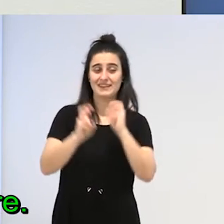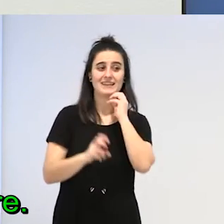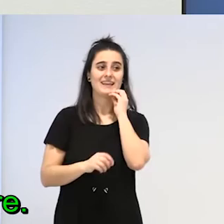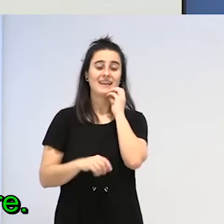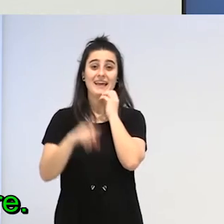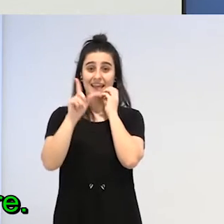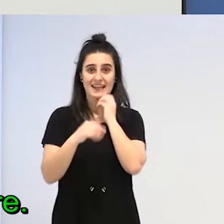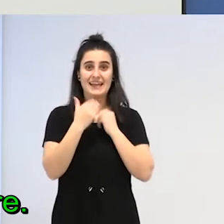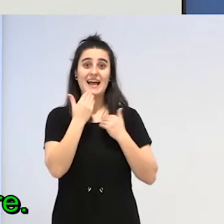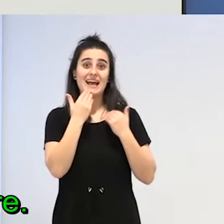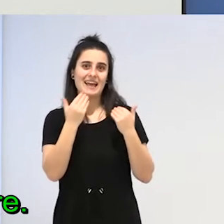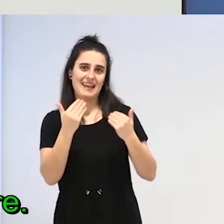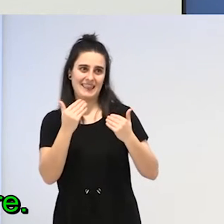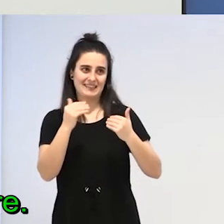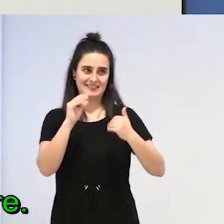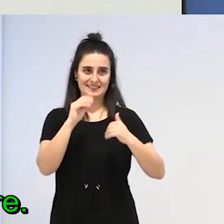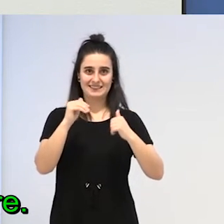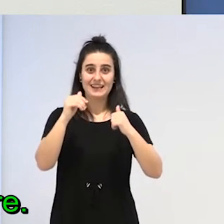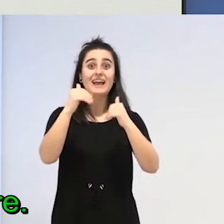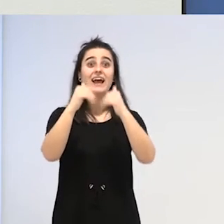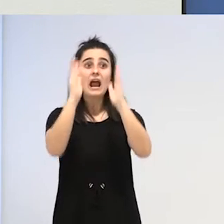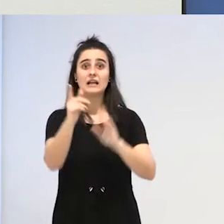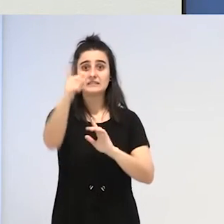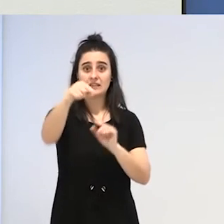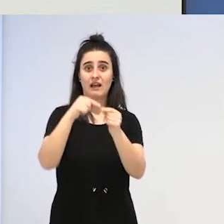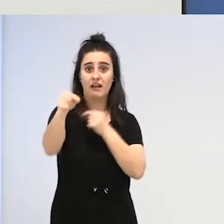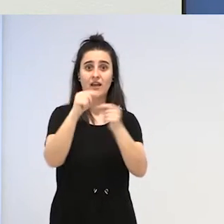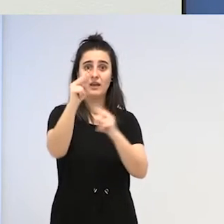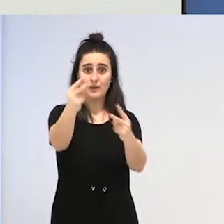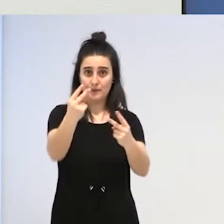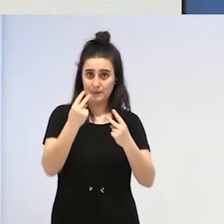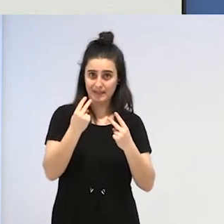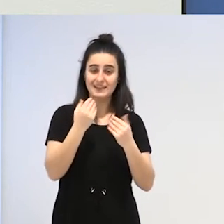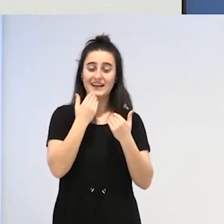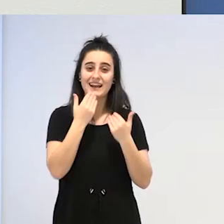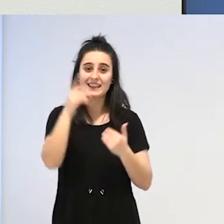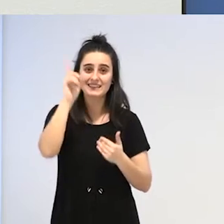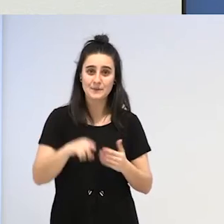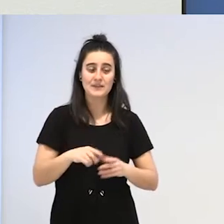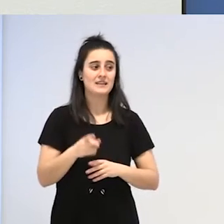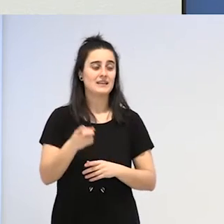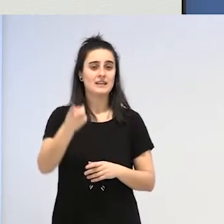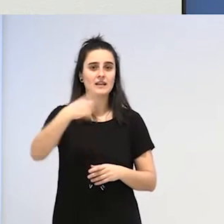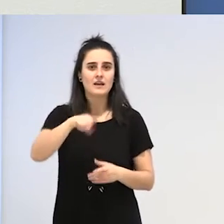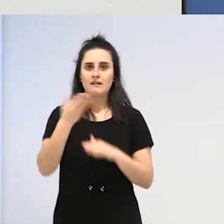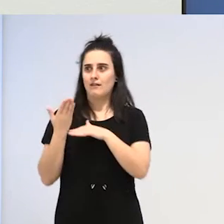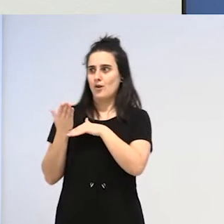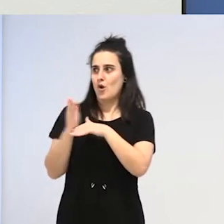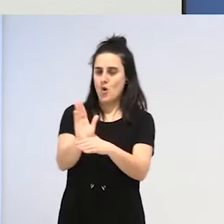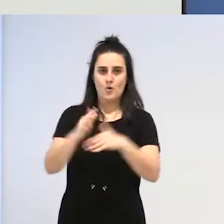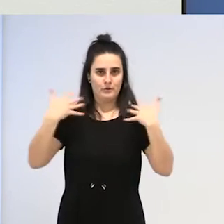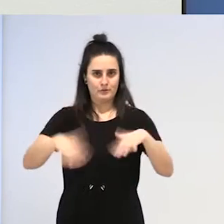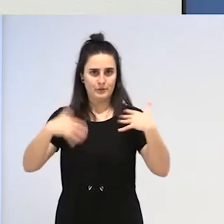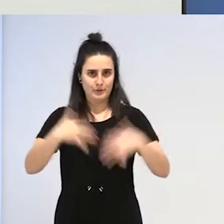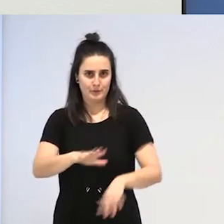asko etxean ikusten ari zareten hori ere, zuri, eskerrik asko zelako aurkezpena.